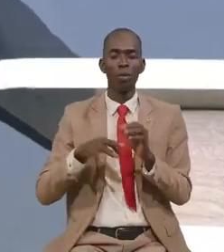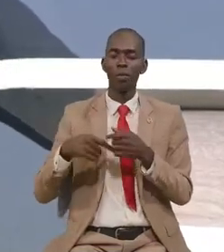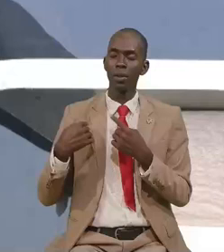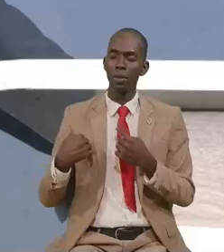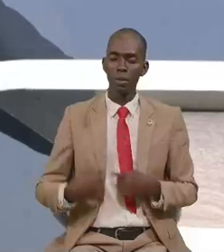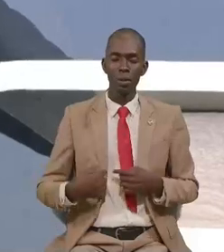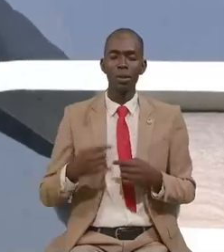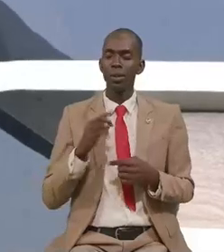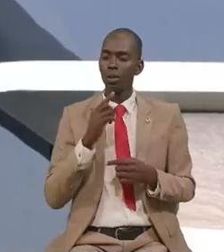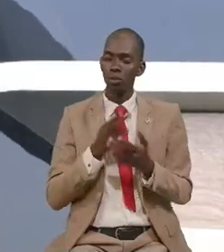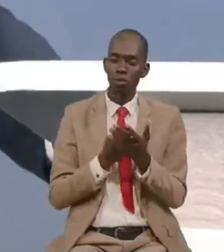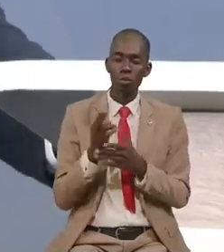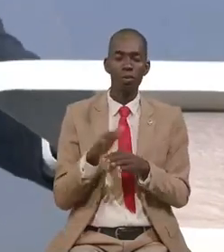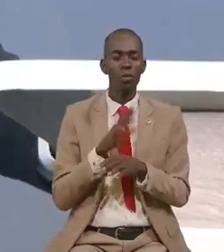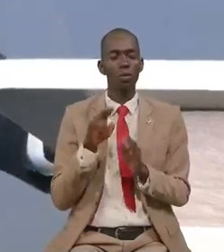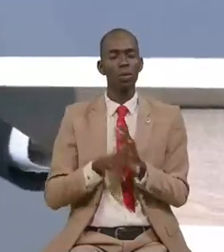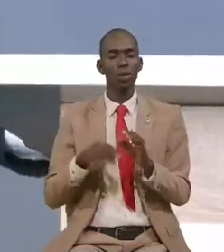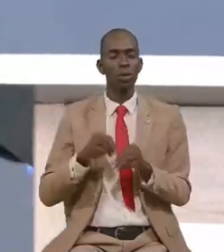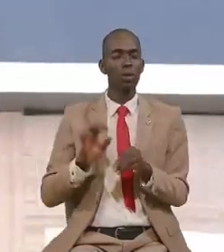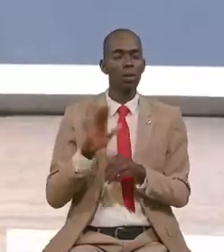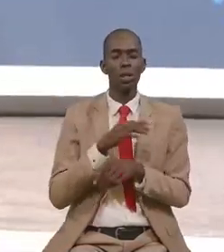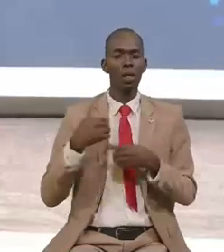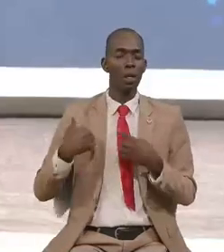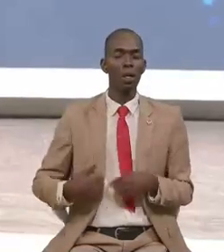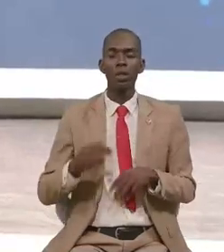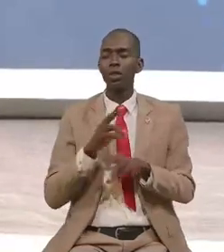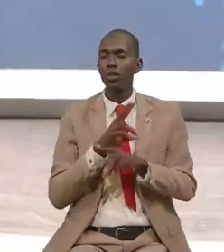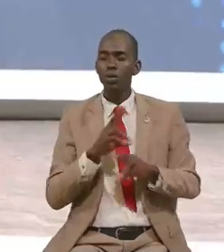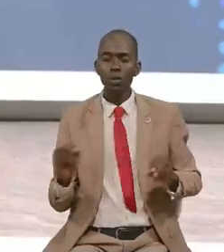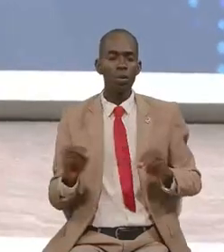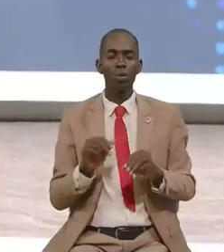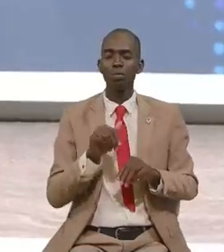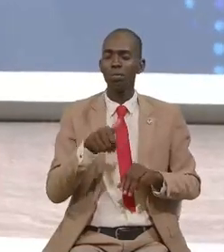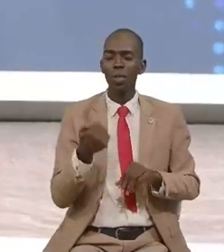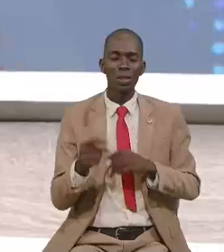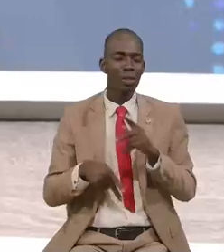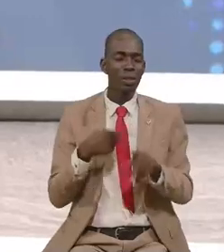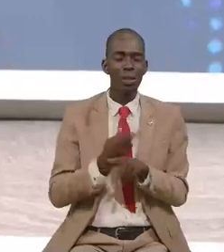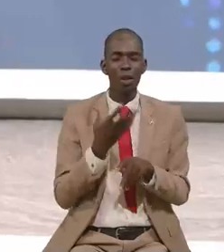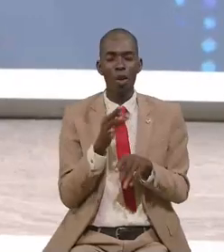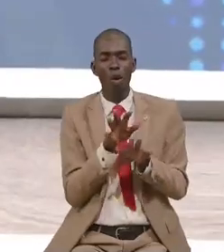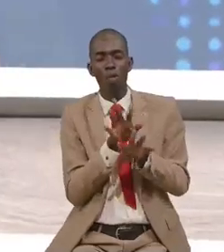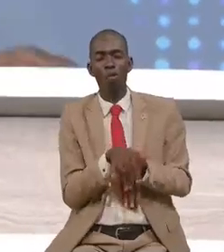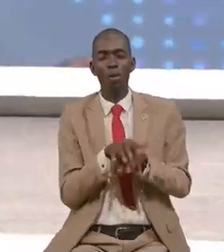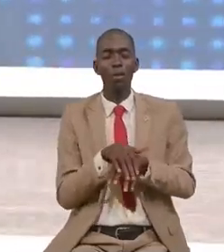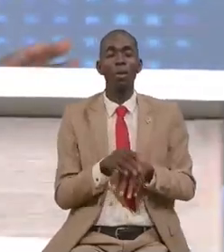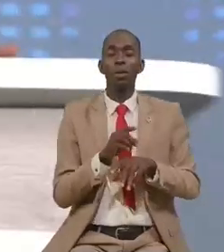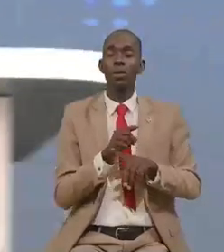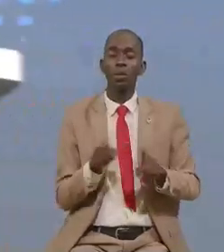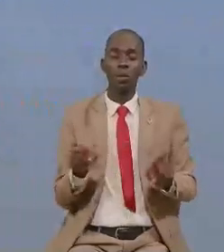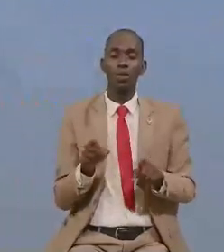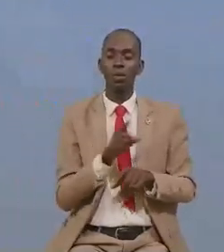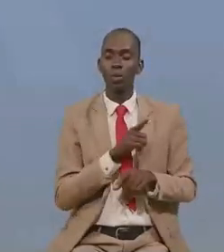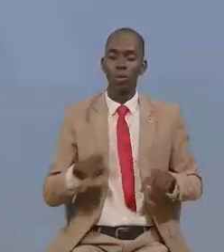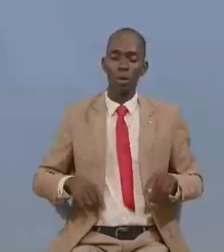la sincérité dans leur cœur, aucune forme d'hypocrisie ou d'incrédulité, je prie Seigneur